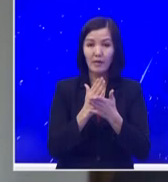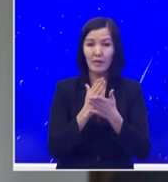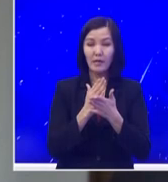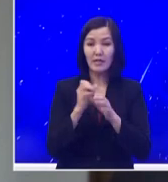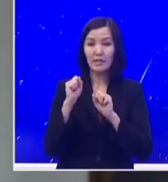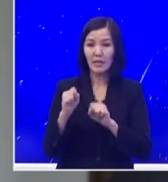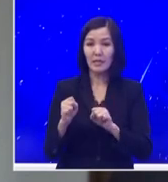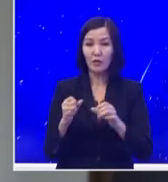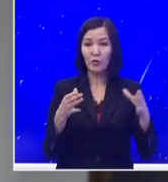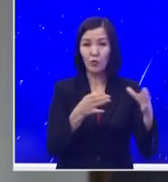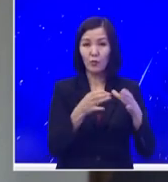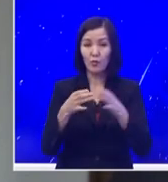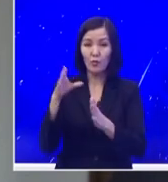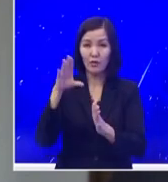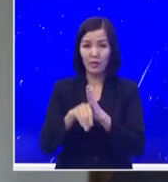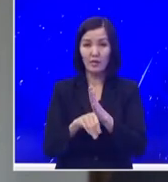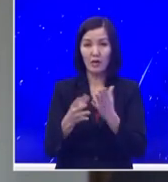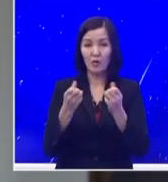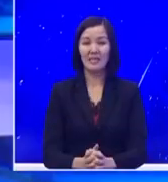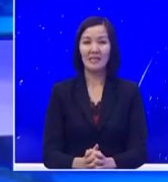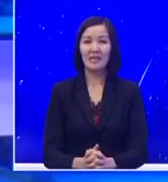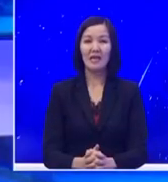сақтандырылған азаматтарымыз қол жеткізе алады.